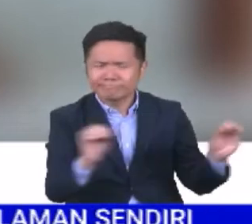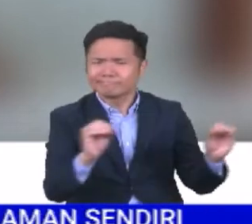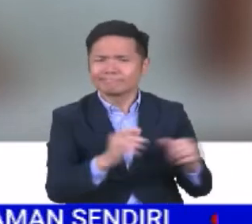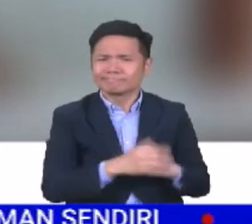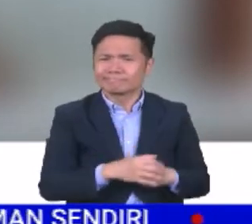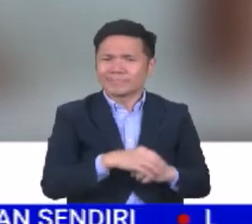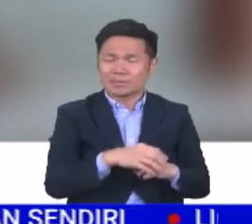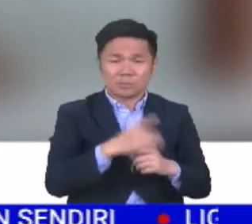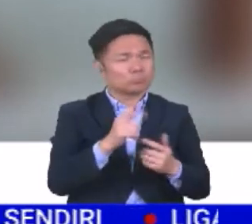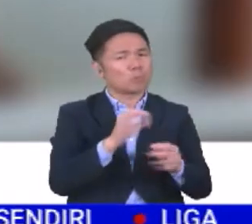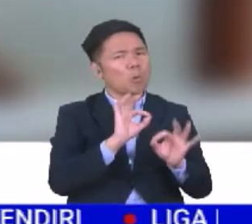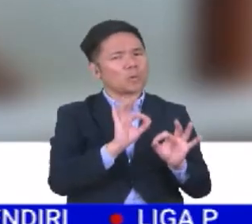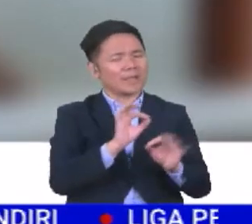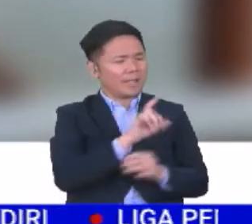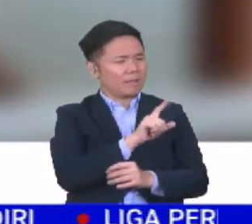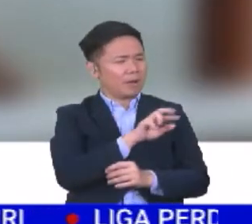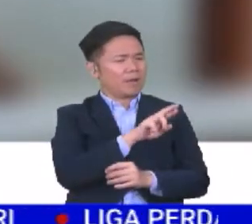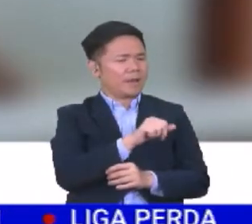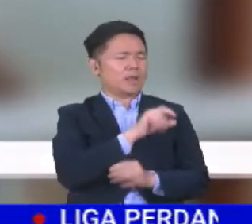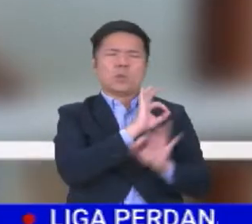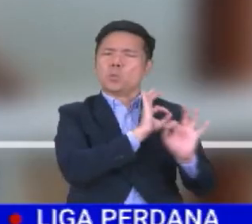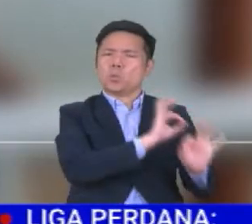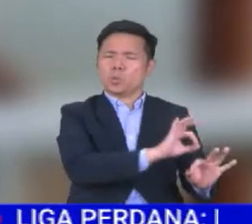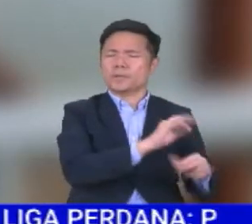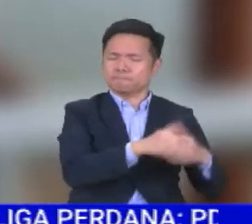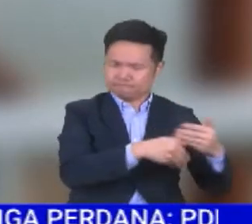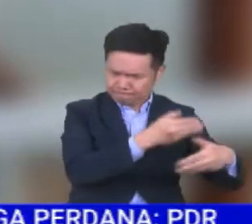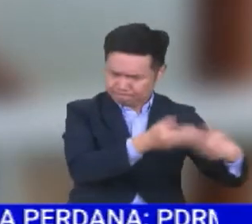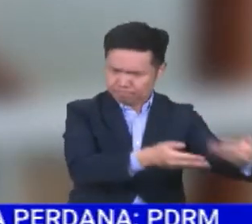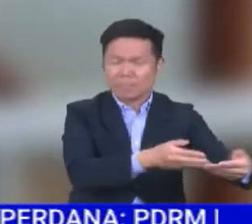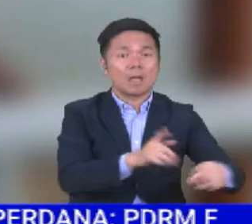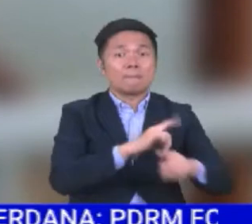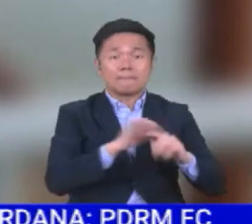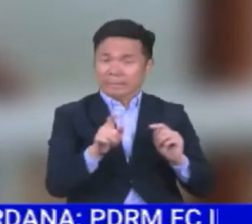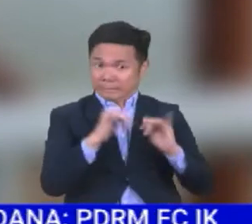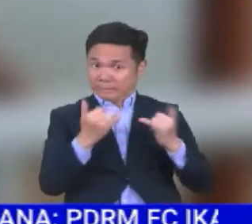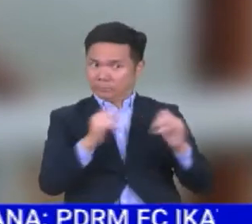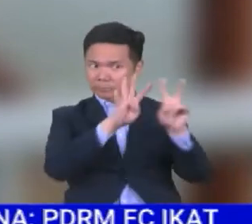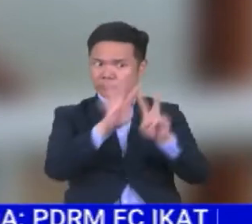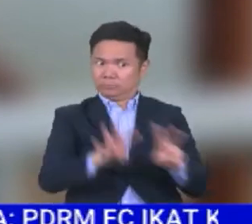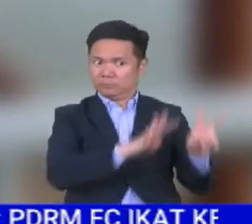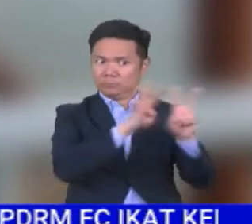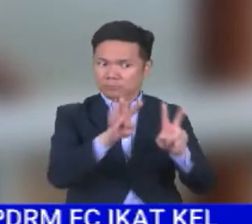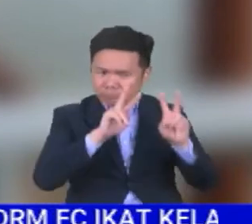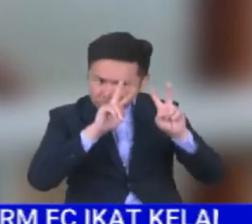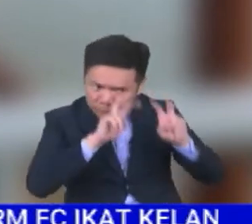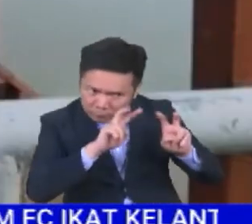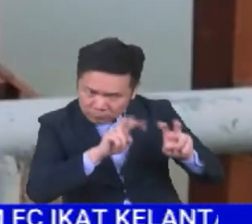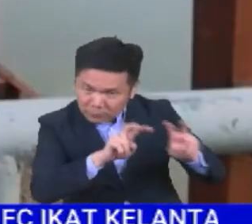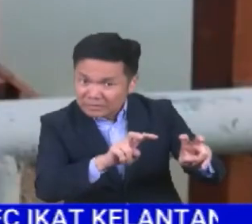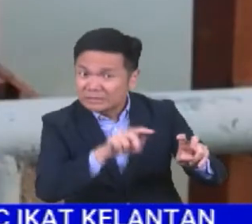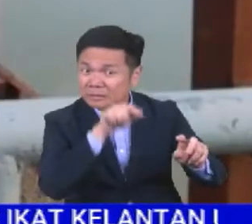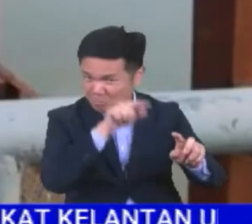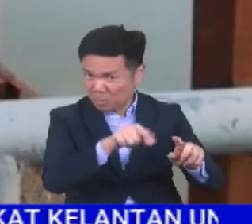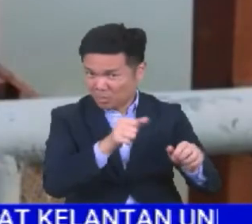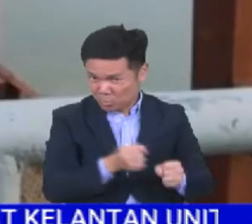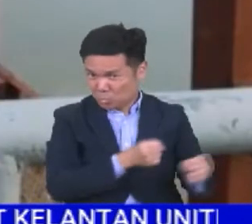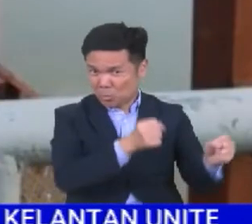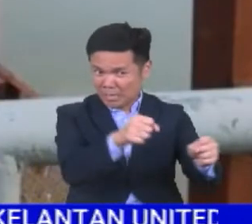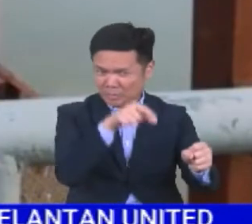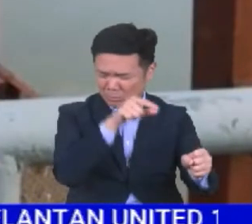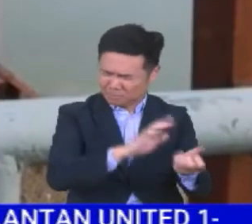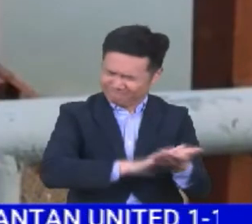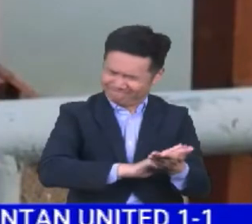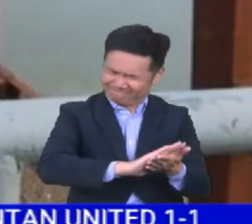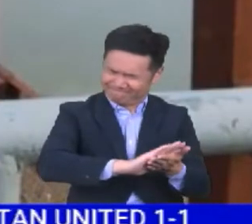lrs takanini menelepon pemantauan 24 jam tanpa henti terus dilakukan luas bagi memastikan kelangsungan sumber